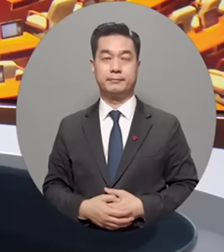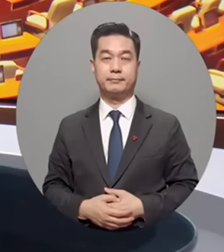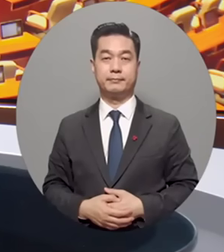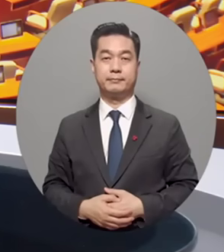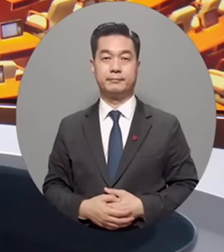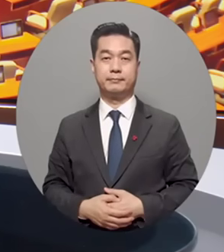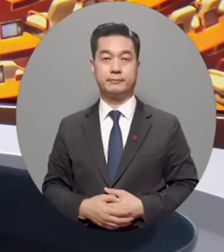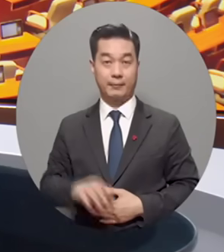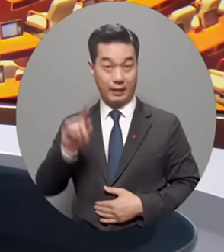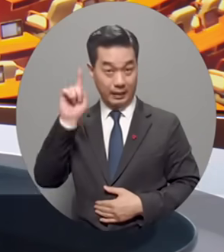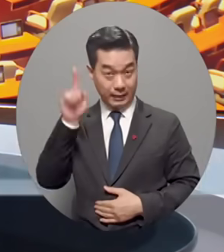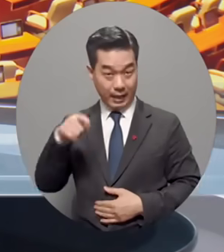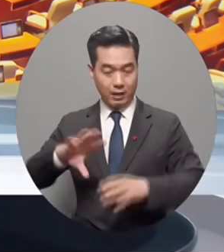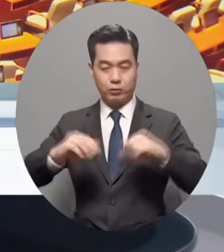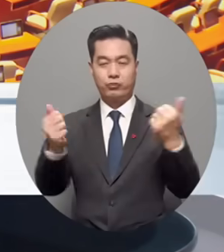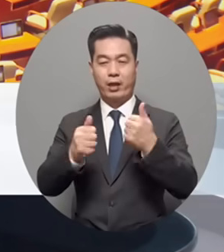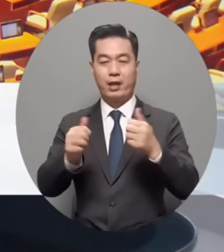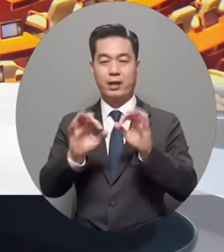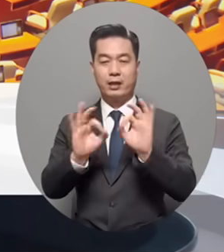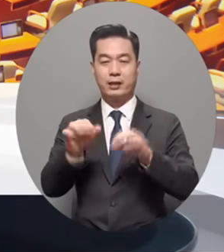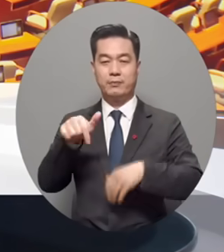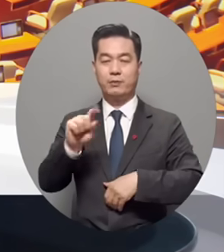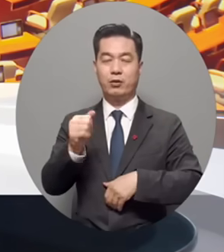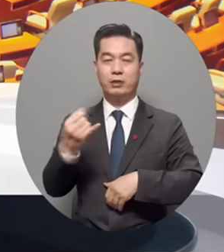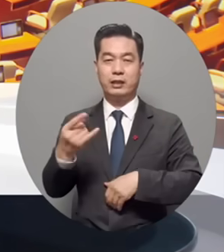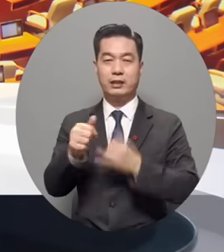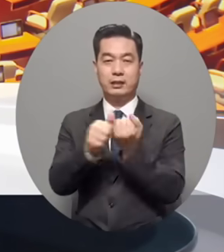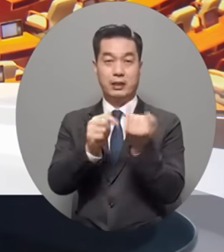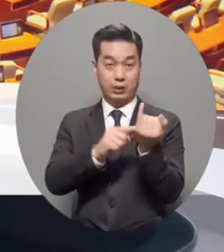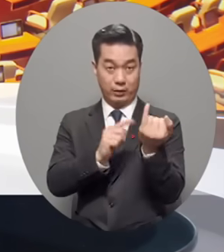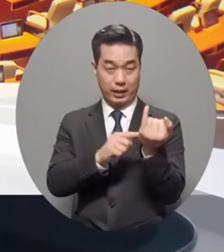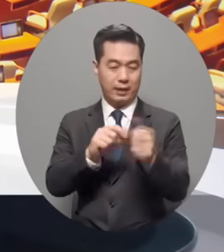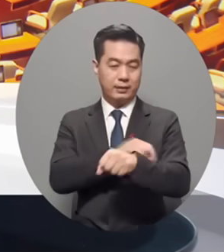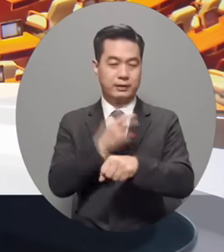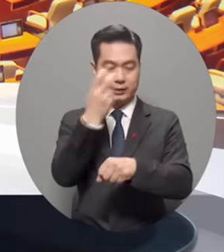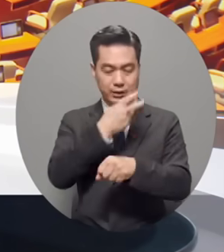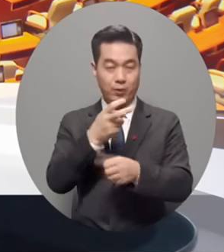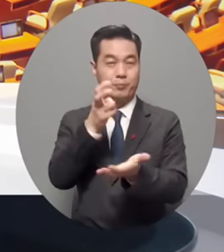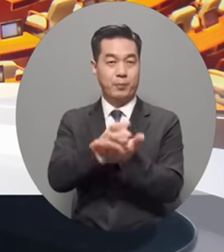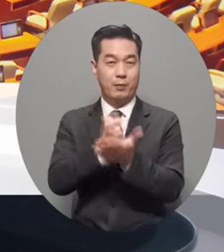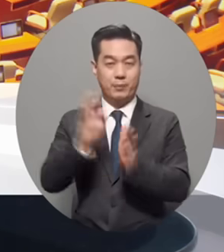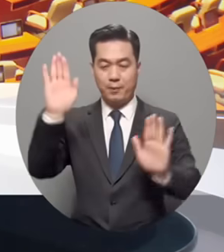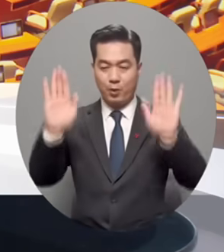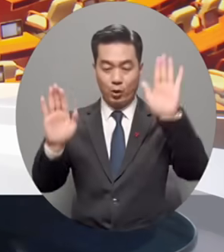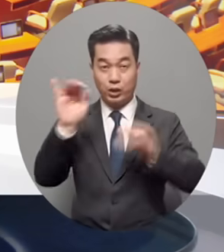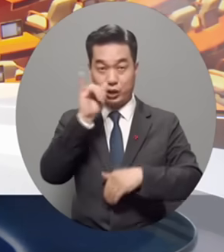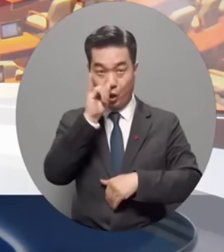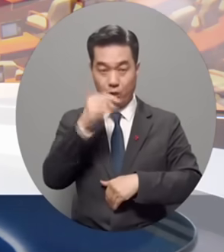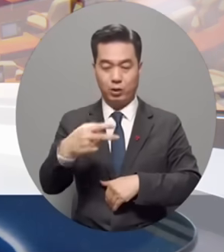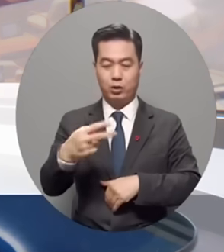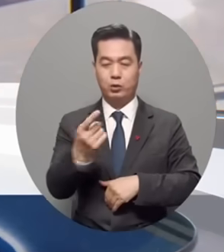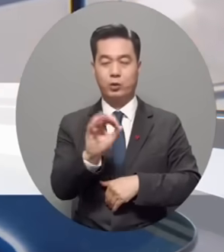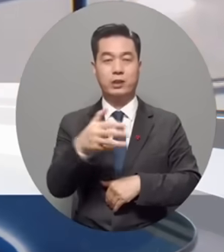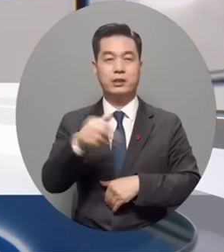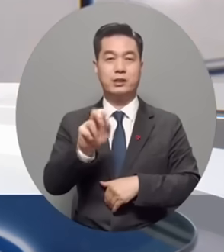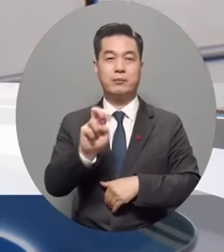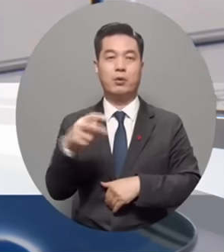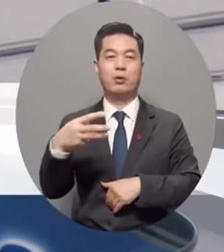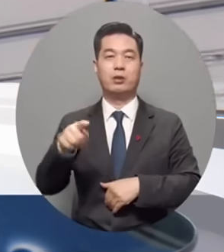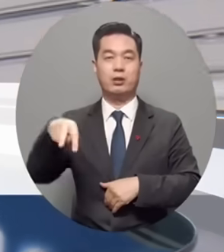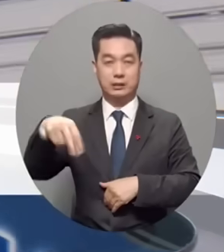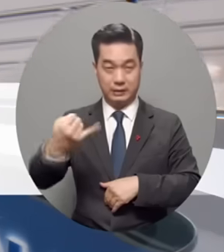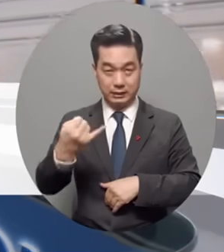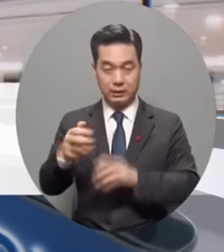내일 국회는 김건희 여사 특검법안을 본회의 표결에 붙입니다. 도이치모터스 주가 조작에 김 여사가